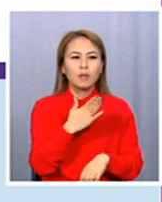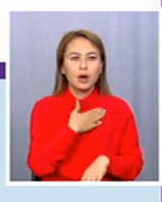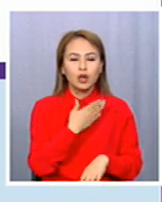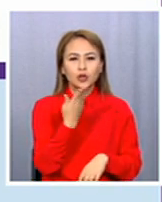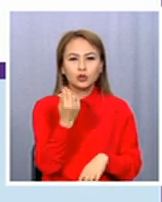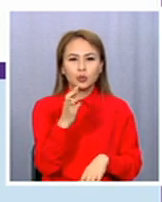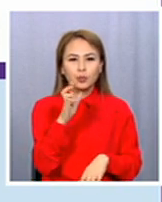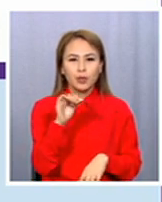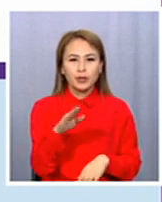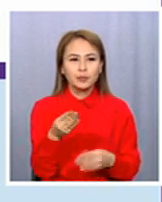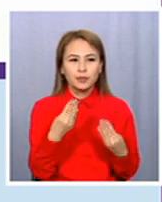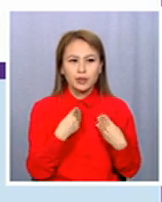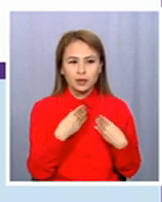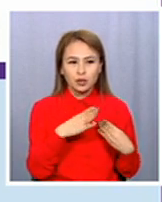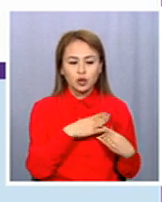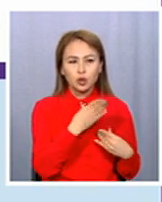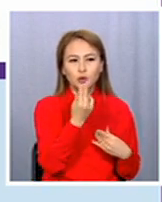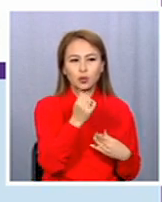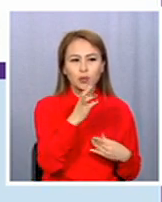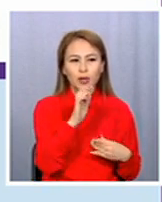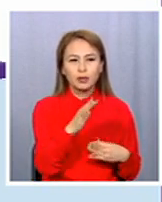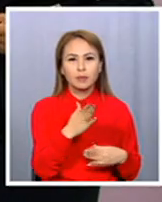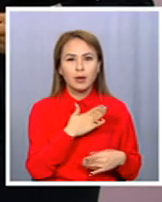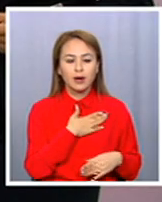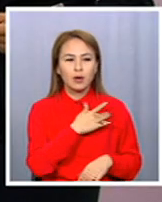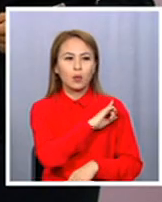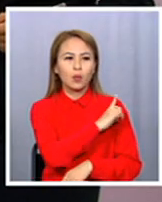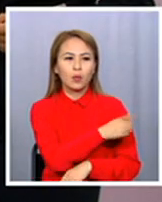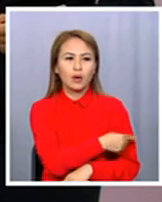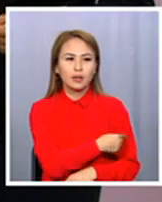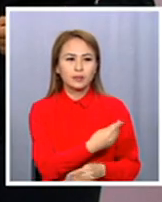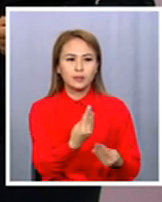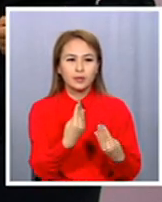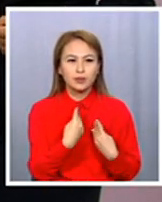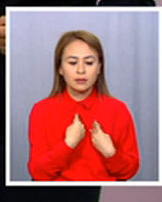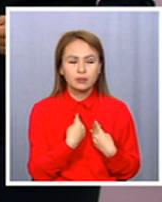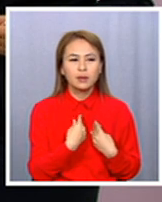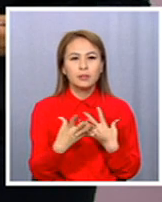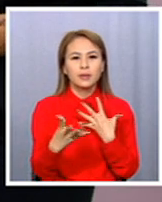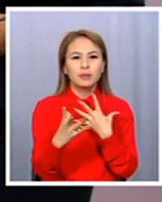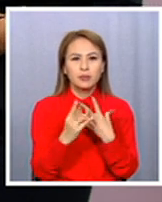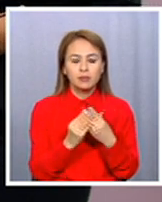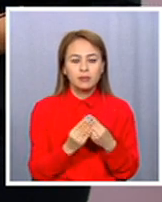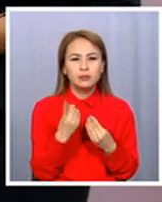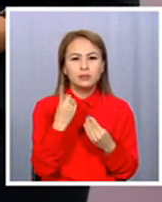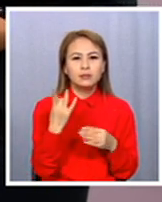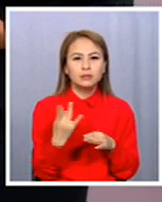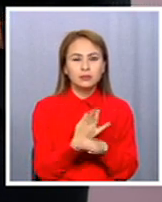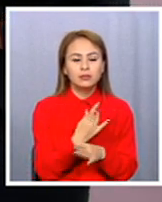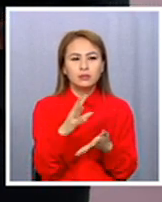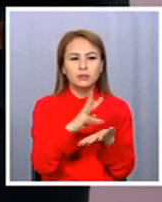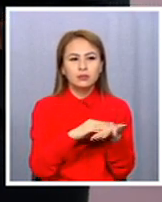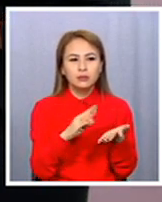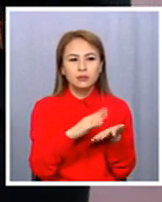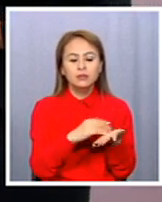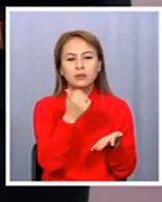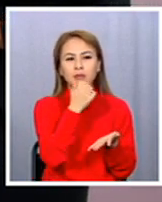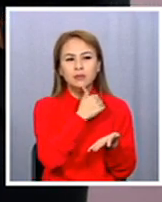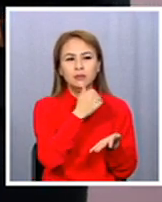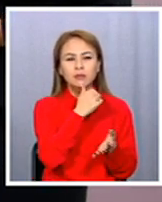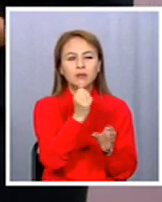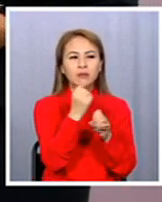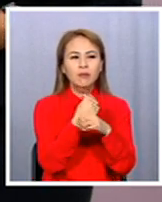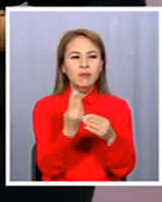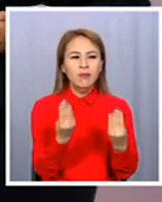берді, шұбат маған қуат берді. Менімен бірге тағы да бір рет қайталаңдар. Түйе маған